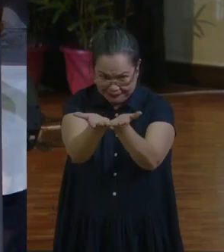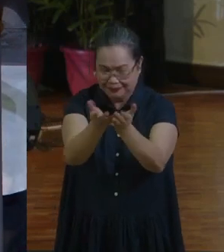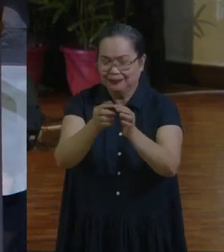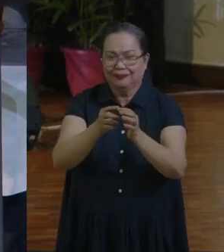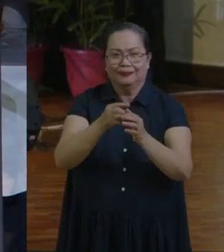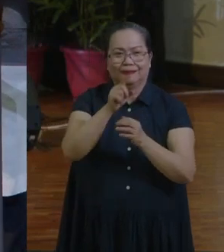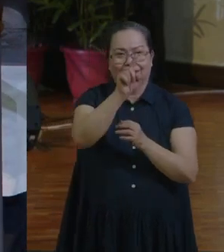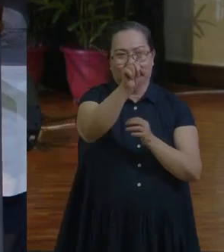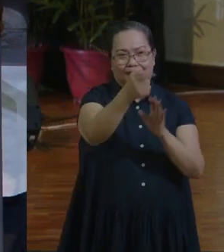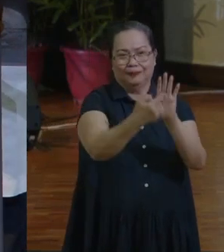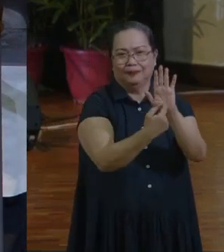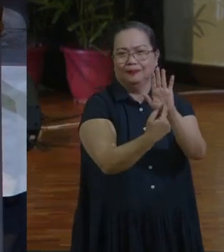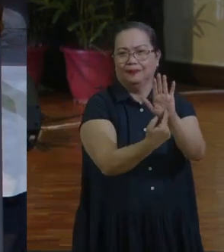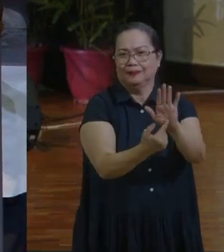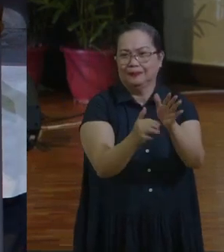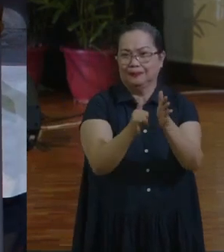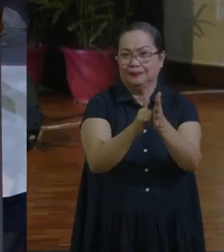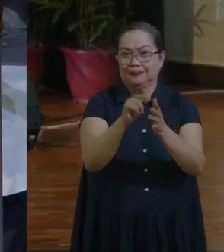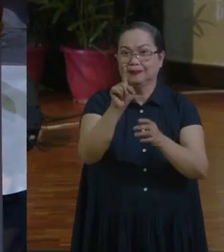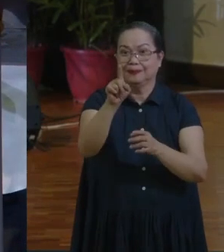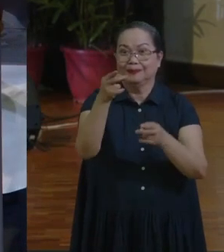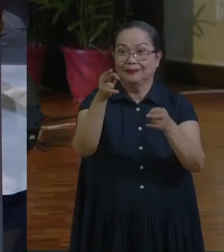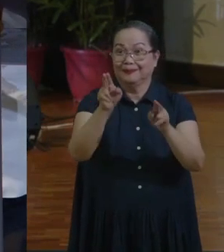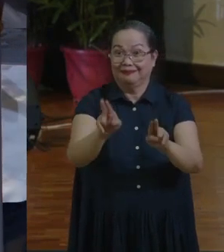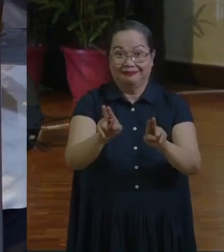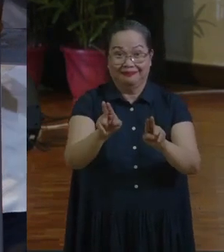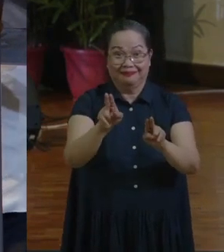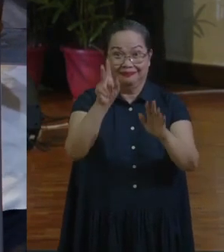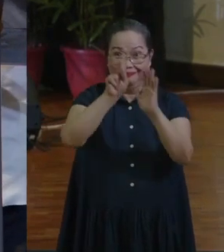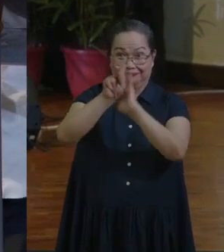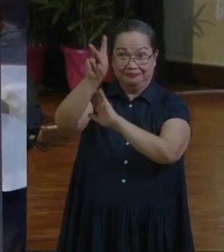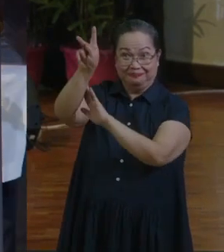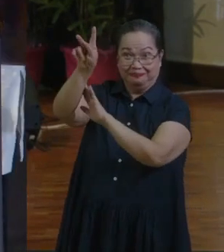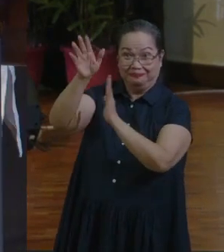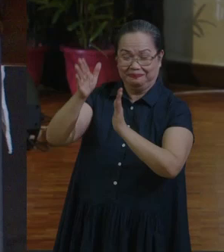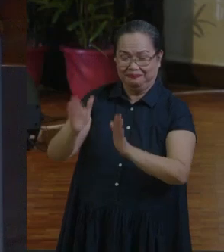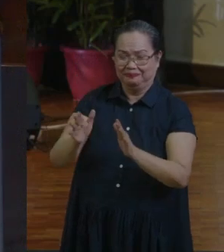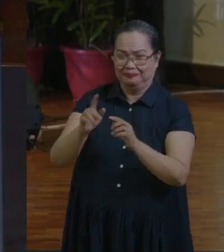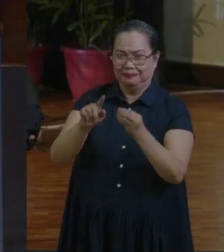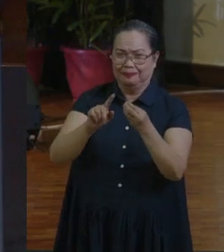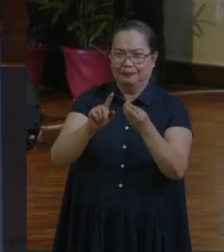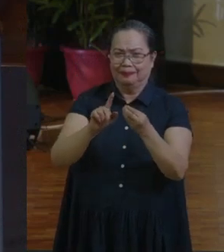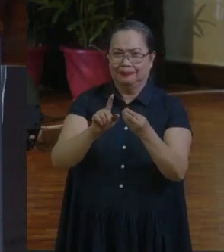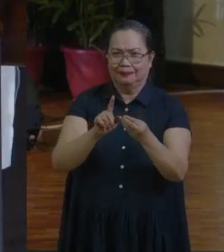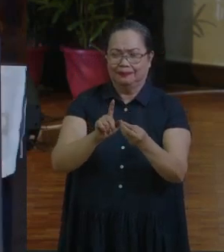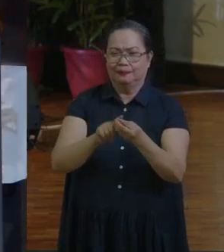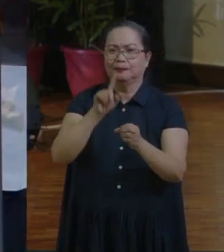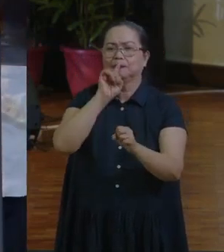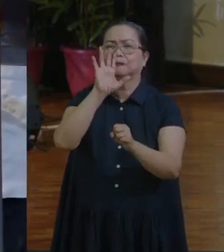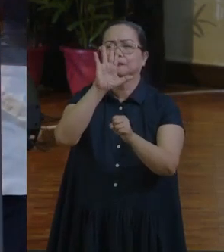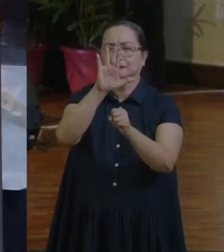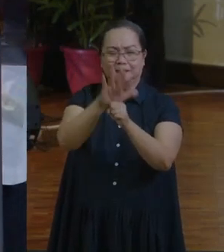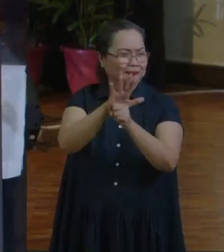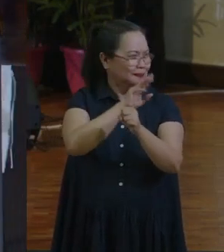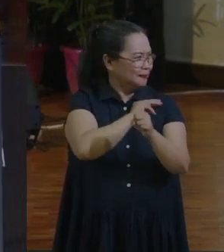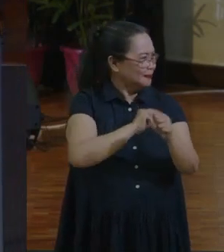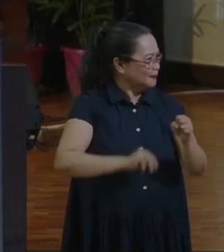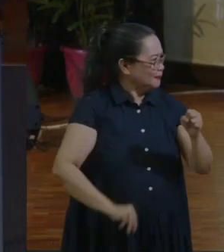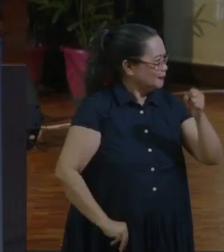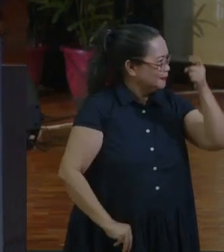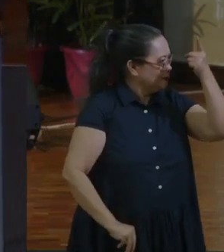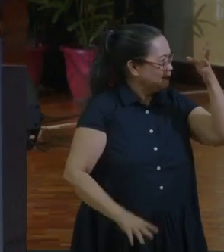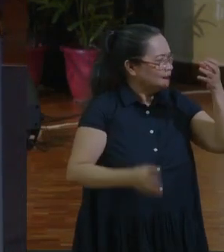ang isang kapahayagan na pagtupad ng mga propesiya tungkol sa ipinangakong Mesiyas ng Diyos.